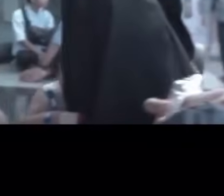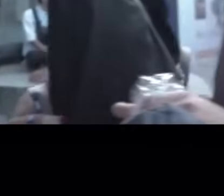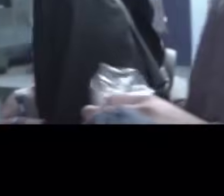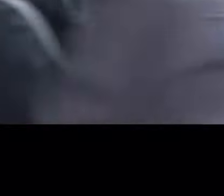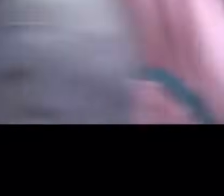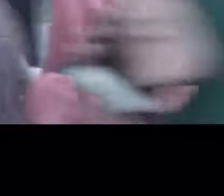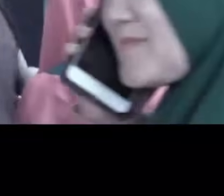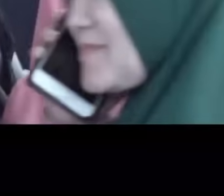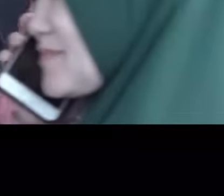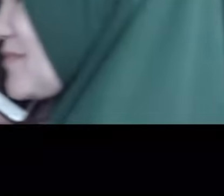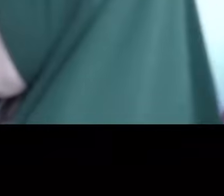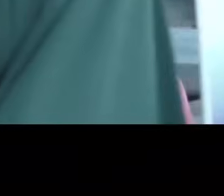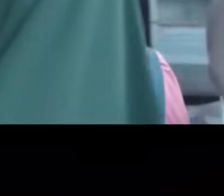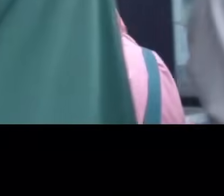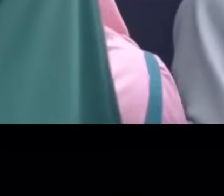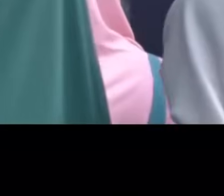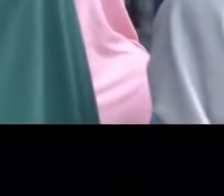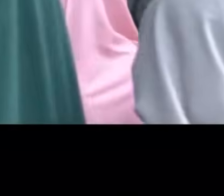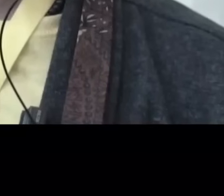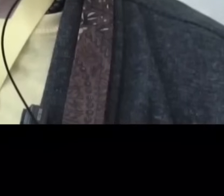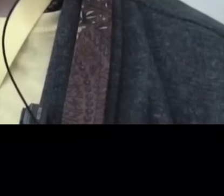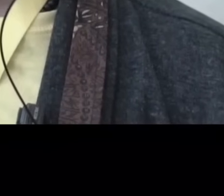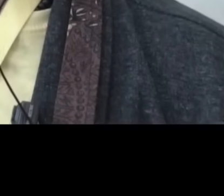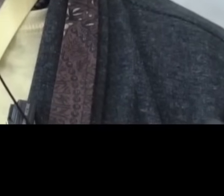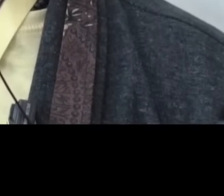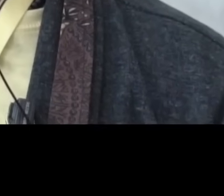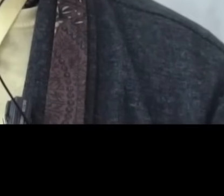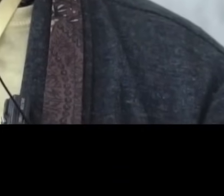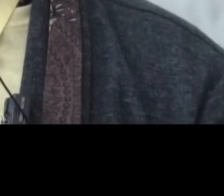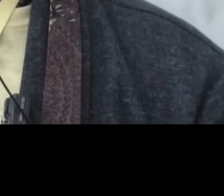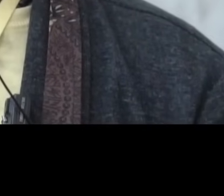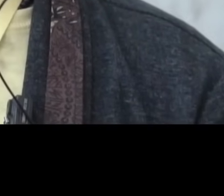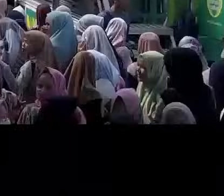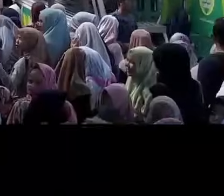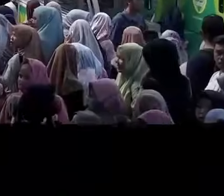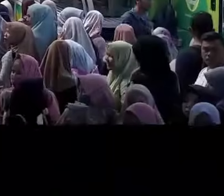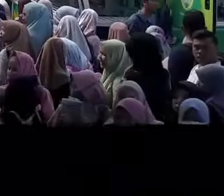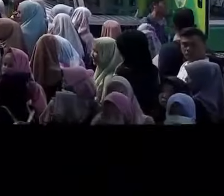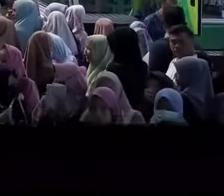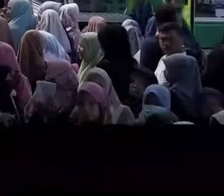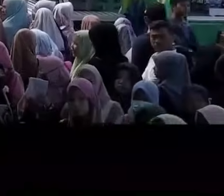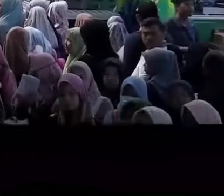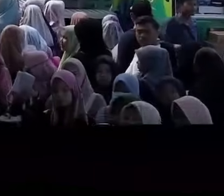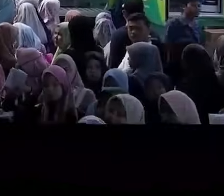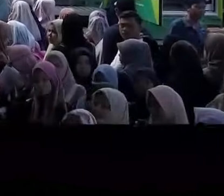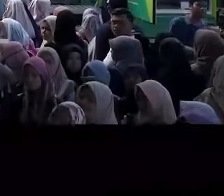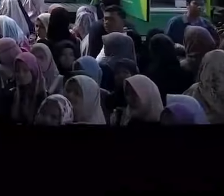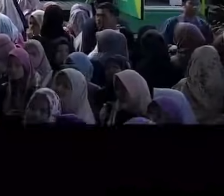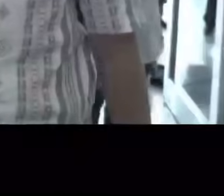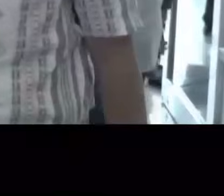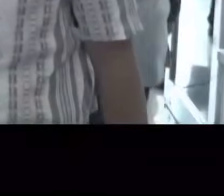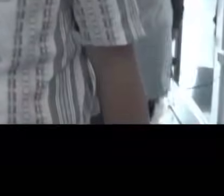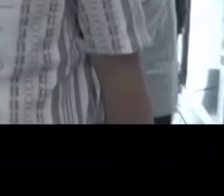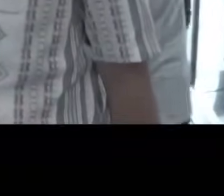Yang depan di Hall A agar segera dibuka pintu masuknya karena antrian sudah mulai panjang.